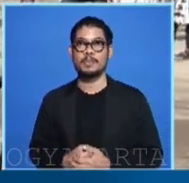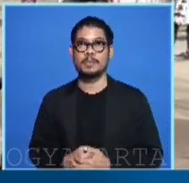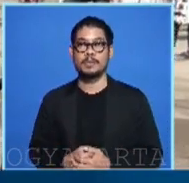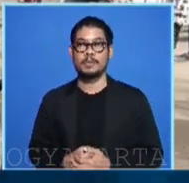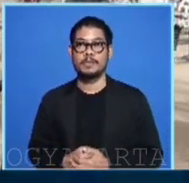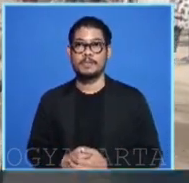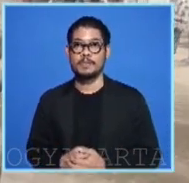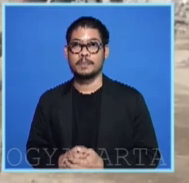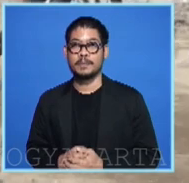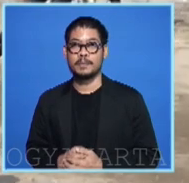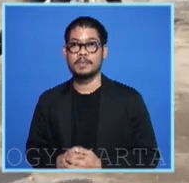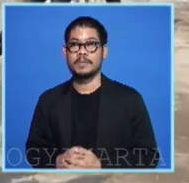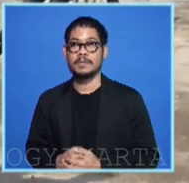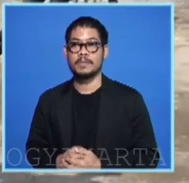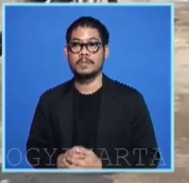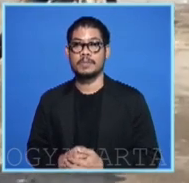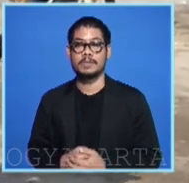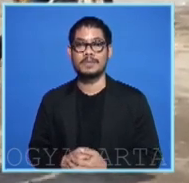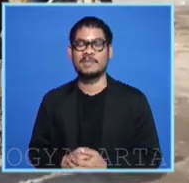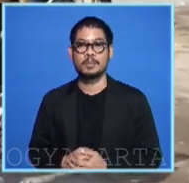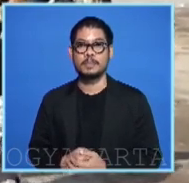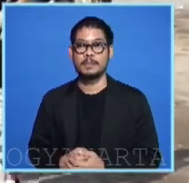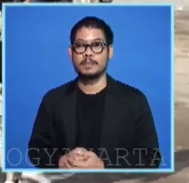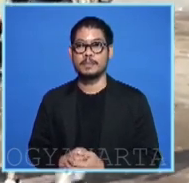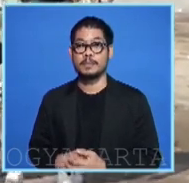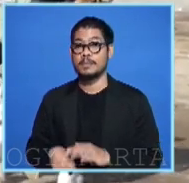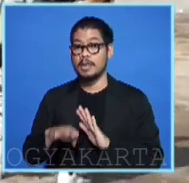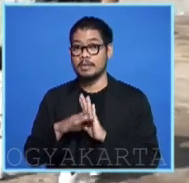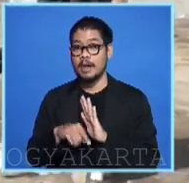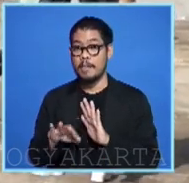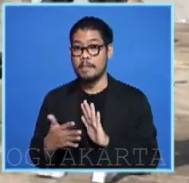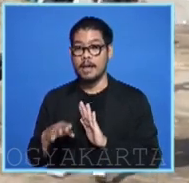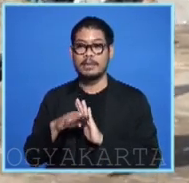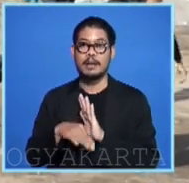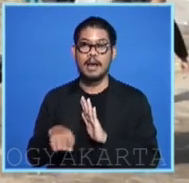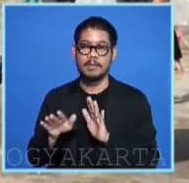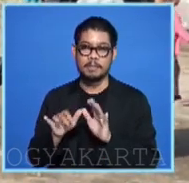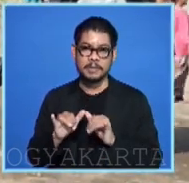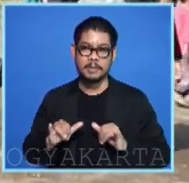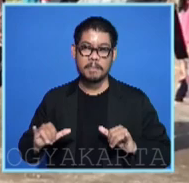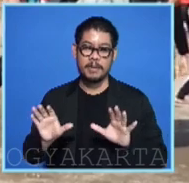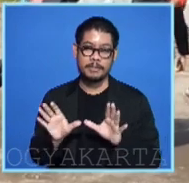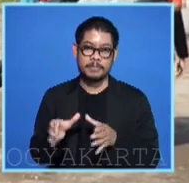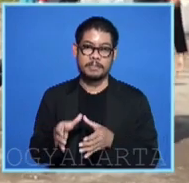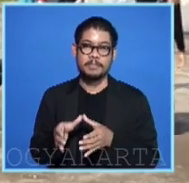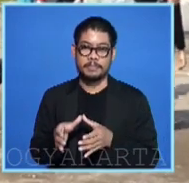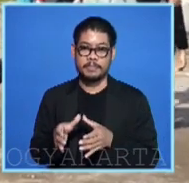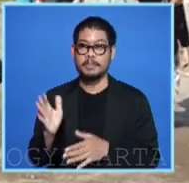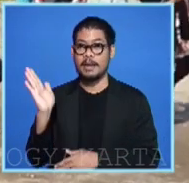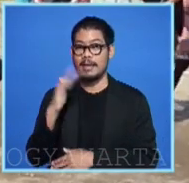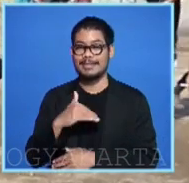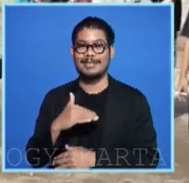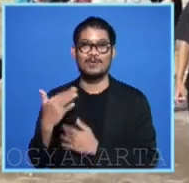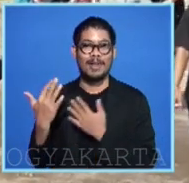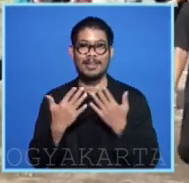Padukuhan Pondok Kulon. Dirangkaikan sekalian dengan wujud syukur kita atas hari ulang tahun Republik